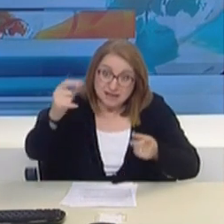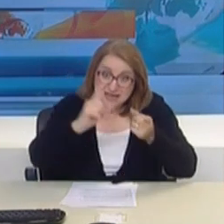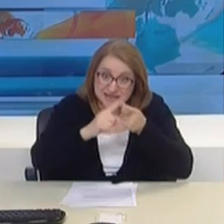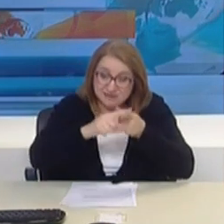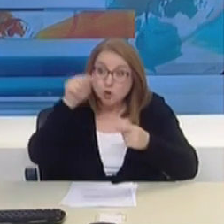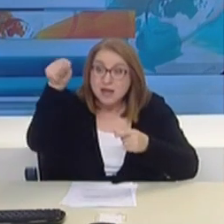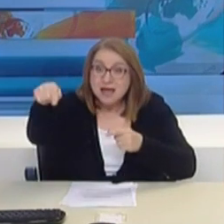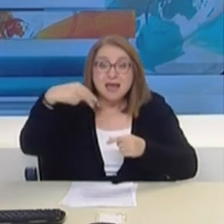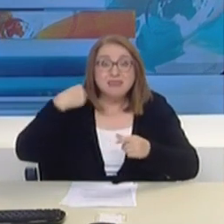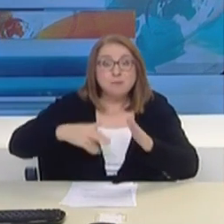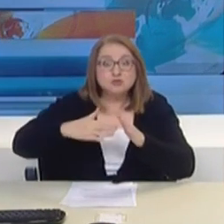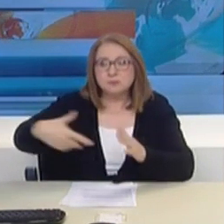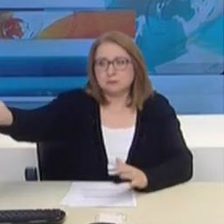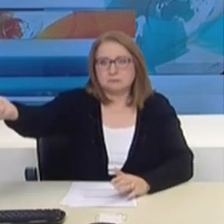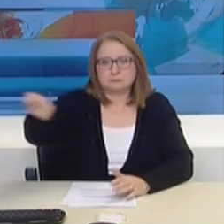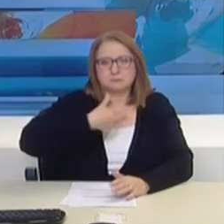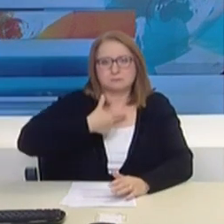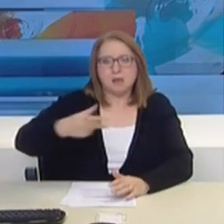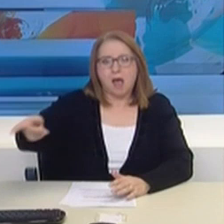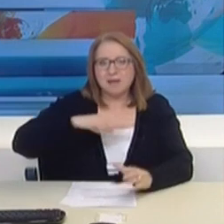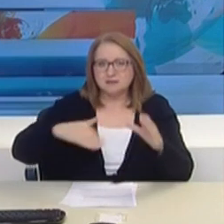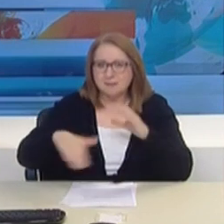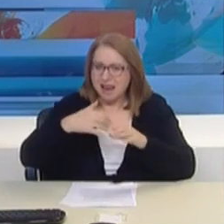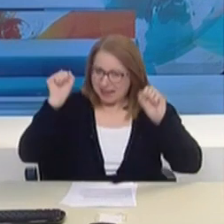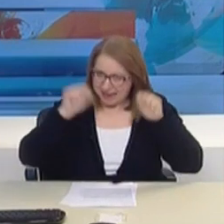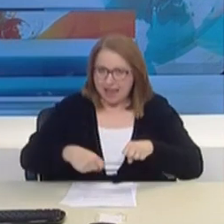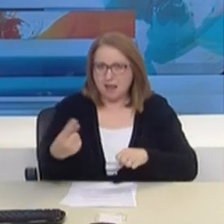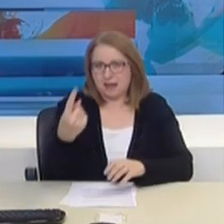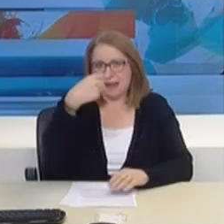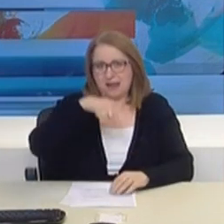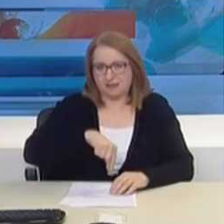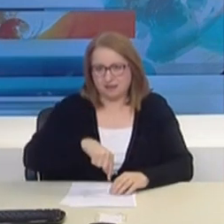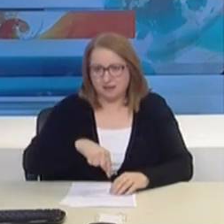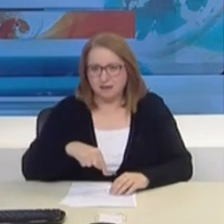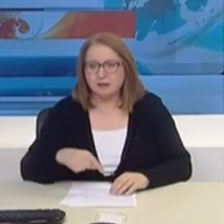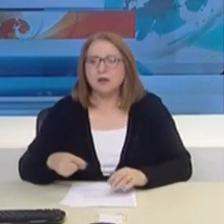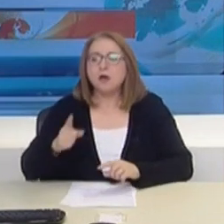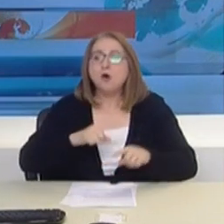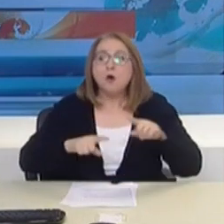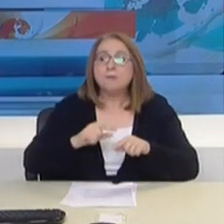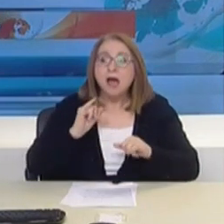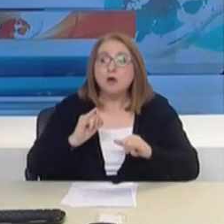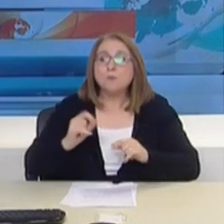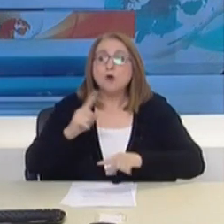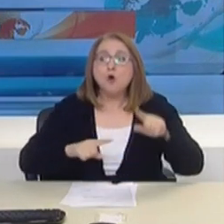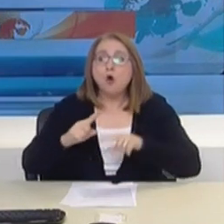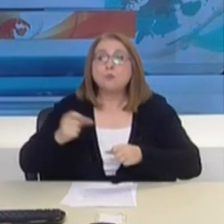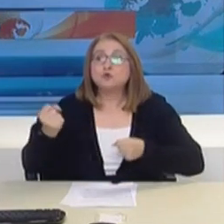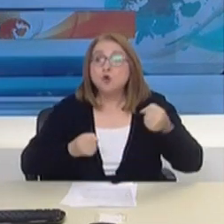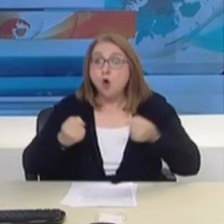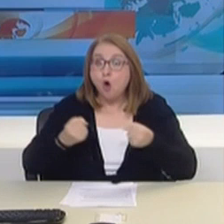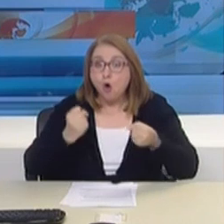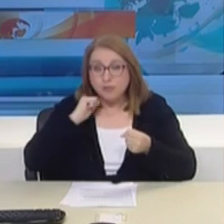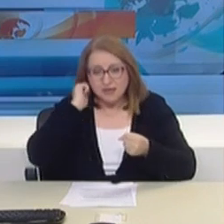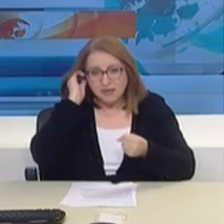στην περίπτωση που κάποιος εργαζόμενος δεν οδηγεί και εξυπηρετείται από συγγενή πρώτου βαθμού, τον οδηγό θα πιστοποιεί με βεβαίωση